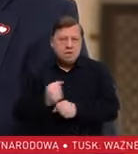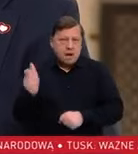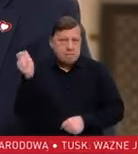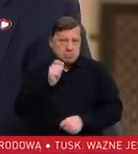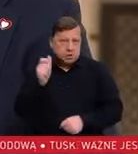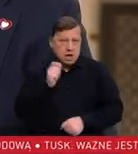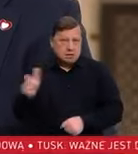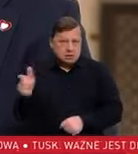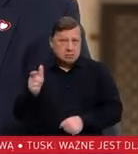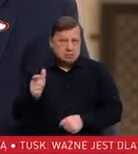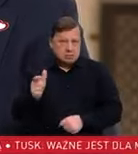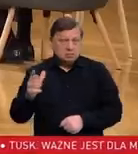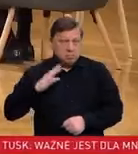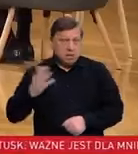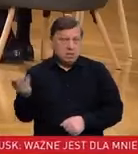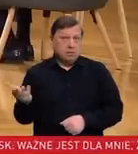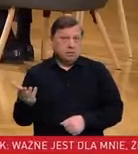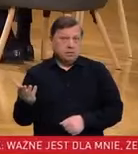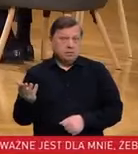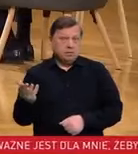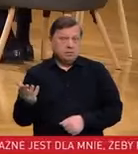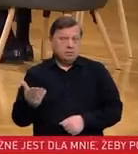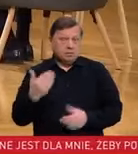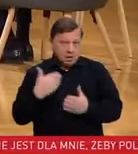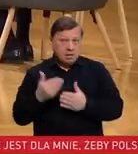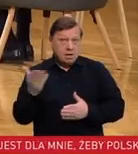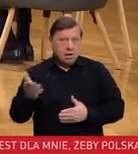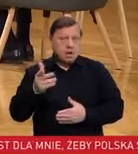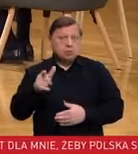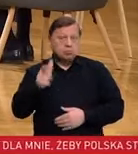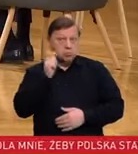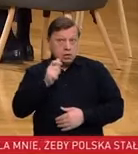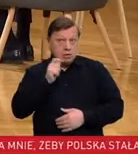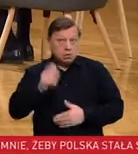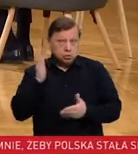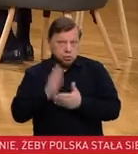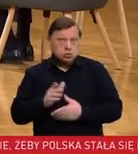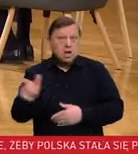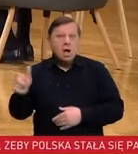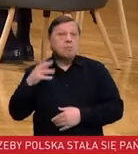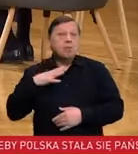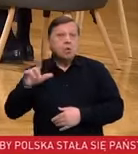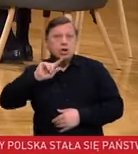przestępstwo. Konsekwencją ich przestępstwa była krzywda ludzi